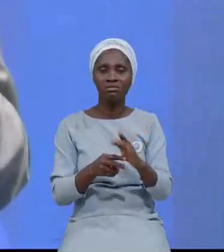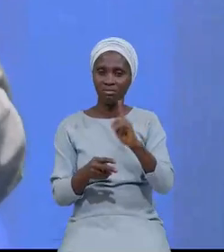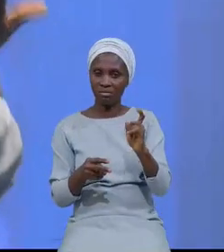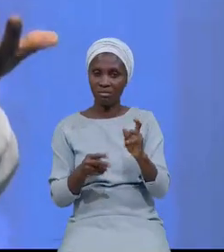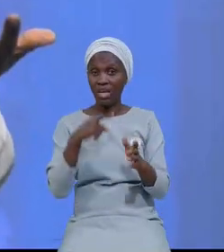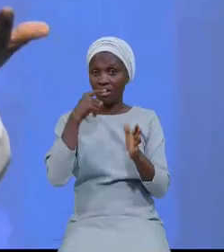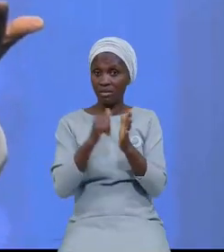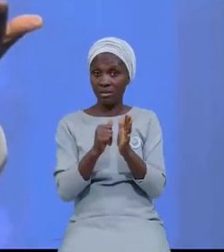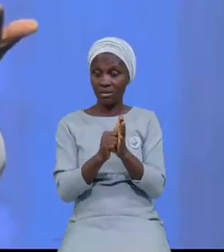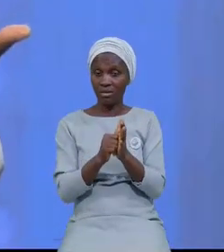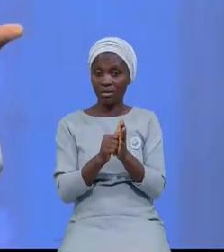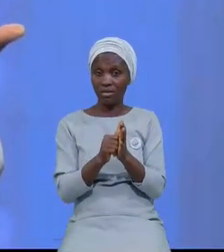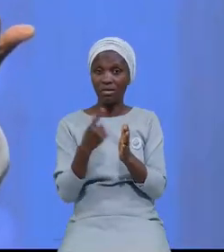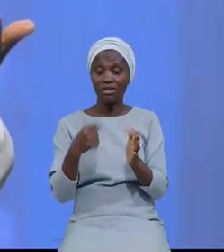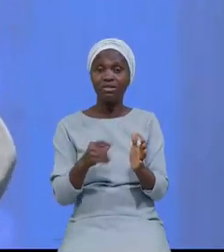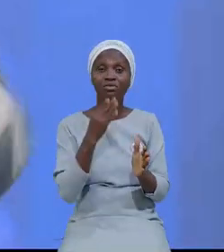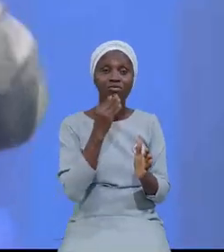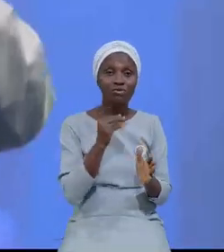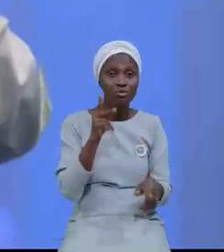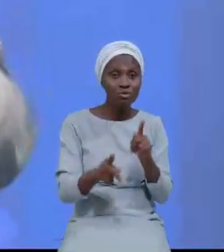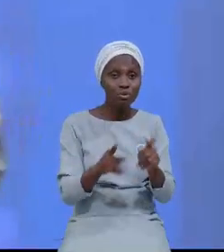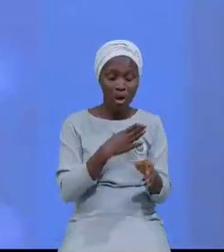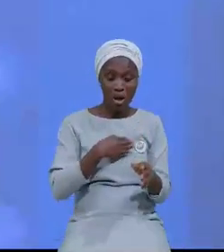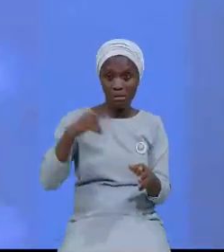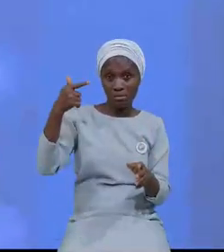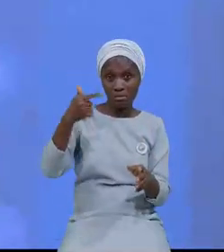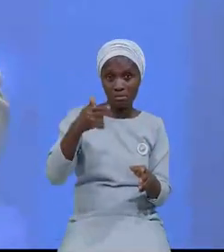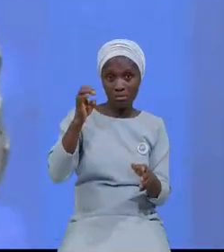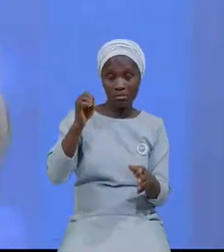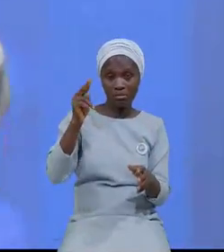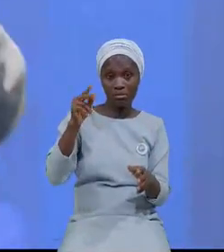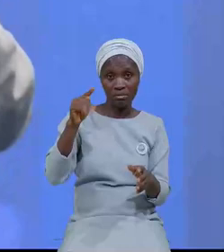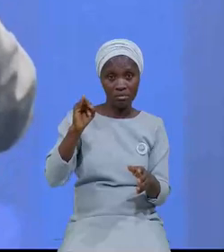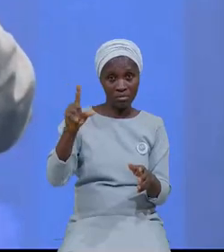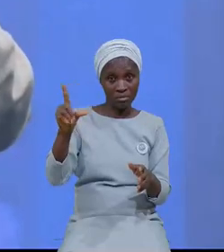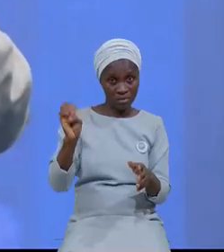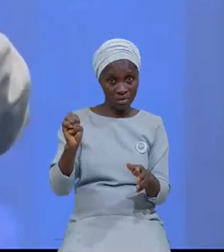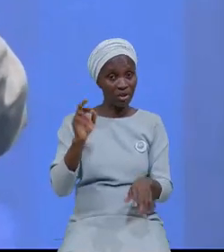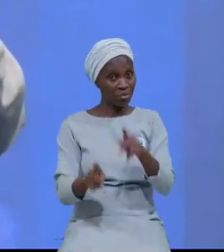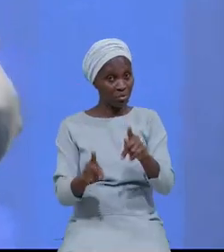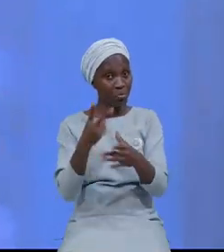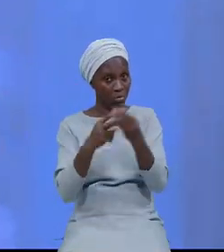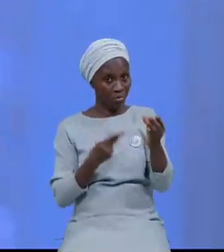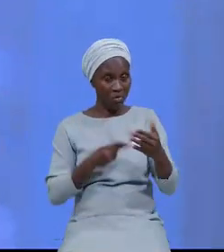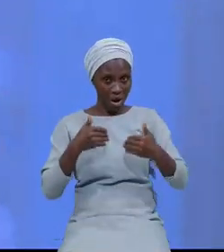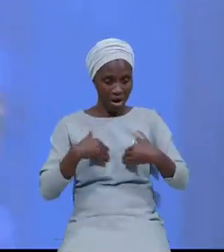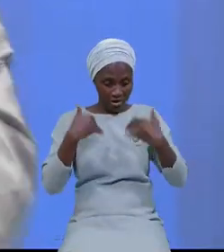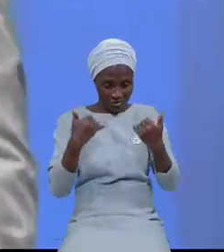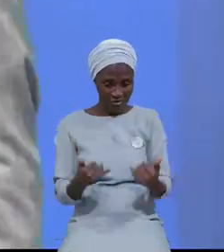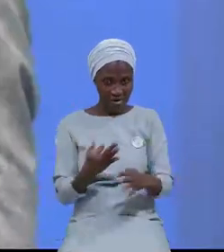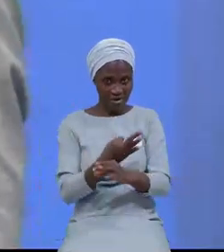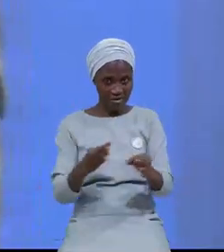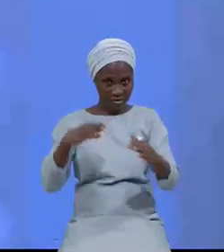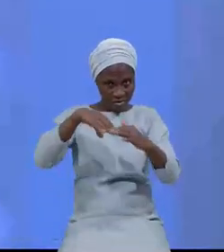il dit que les juifs et les païens nous tous nous avons accès la même